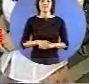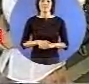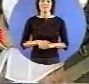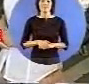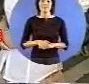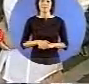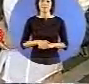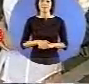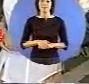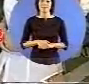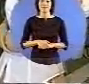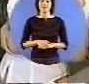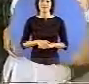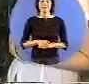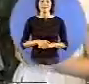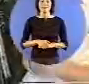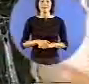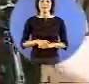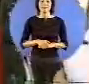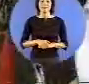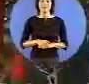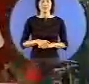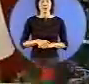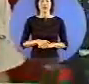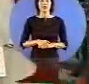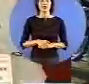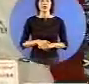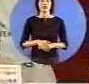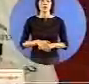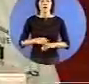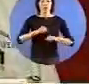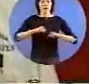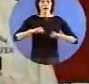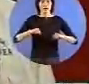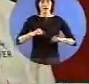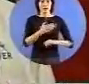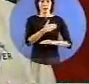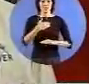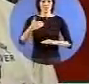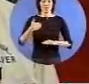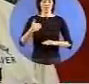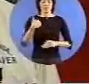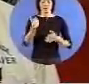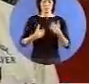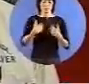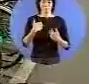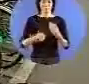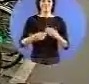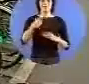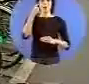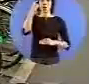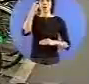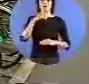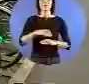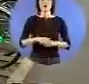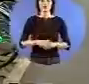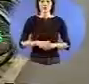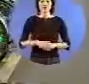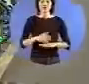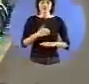があるんですか？ それはやはり生きてる証といいますか、生きがいだと思うんですけどね、おかげ